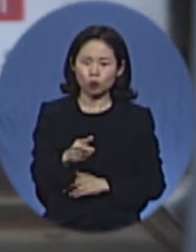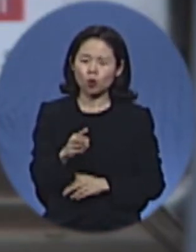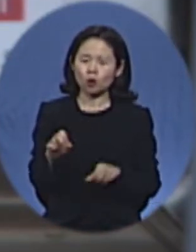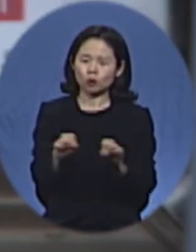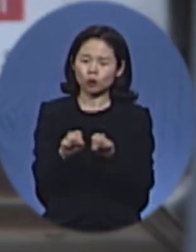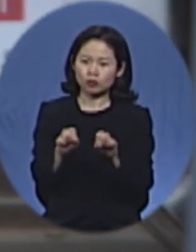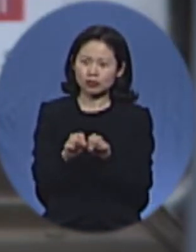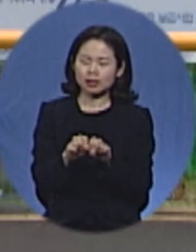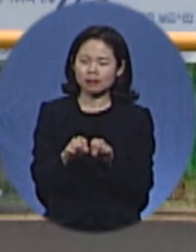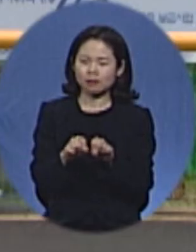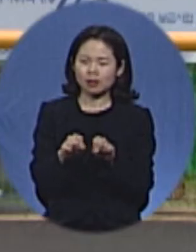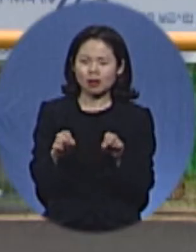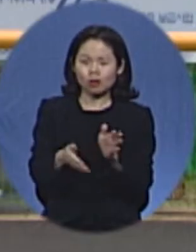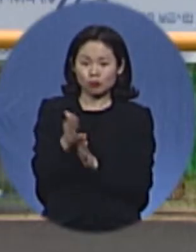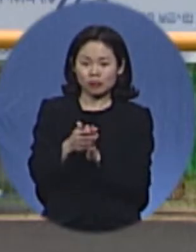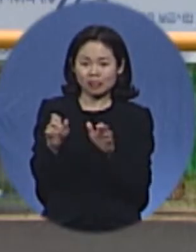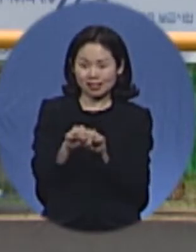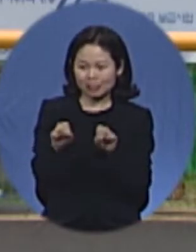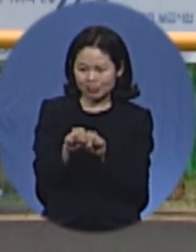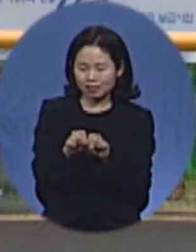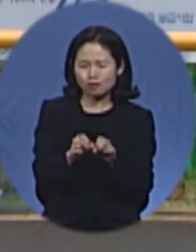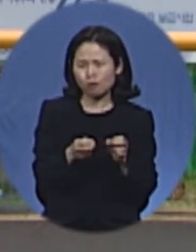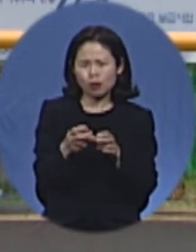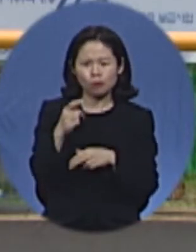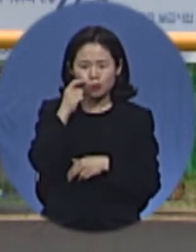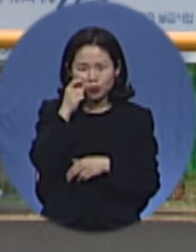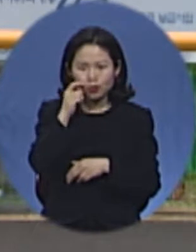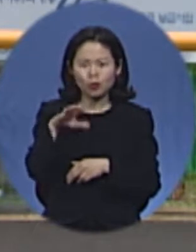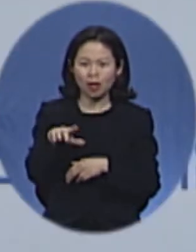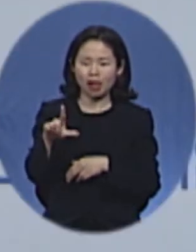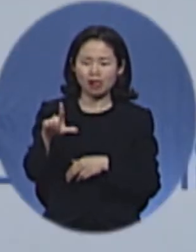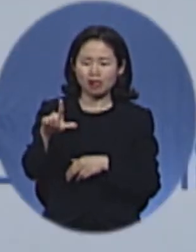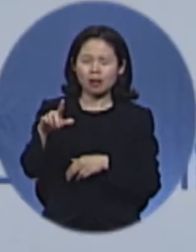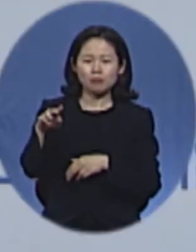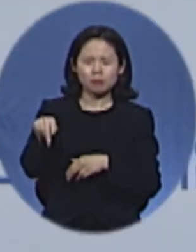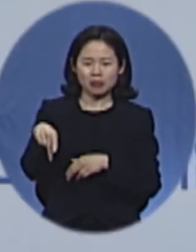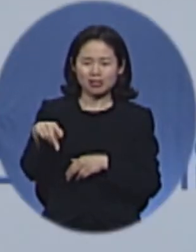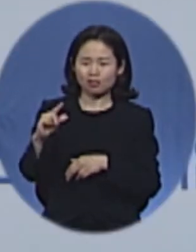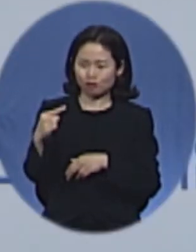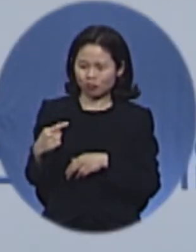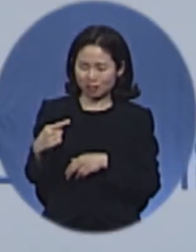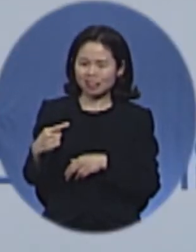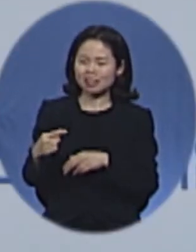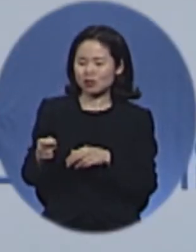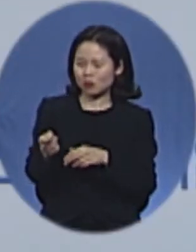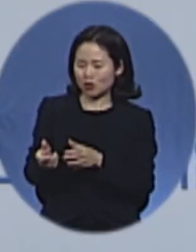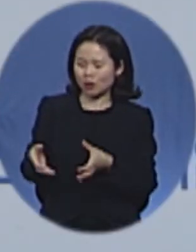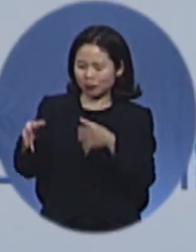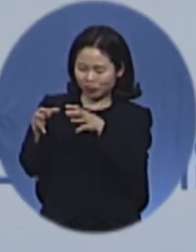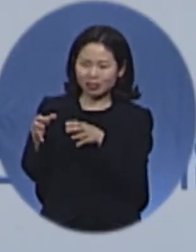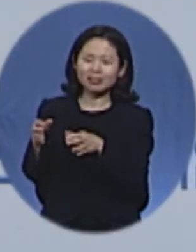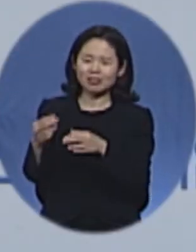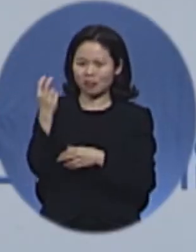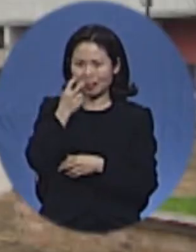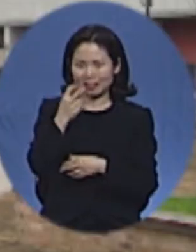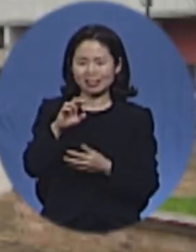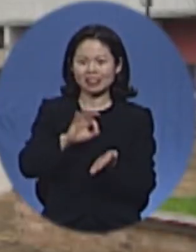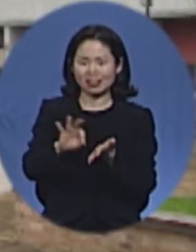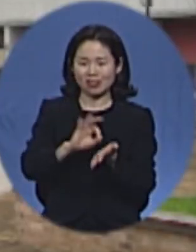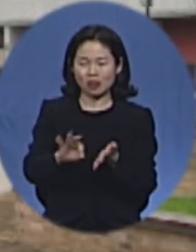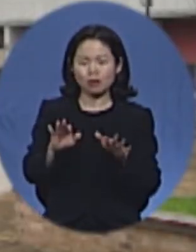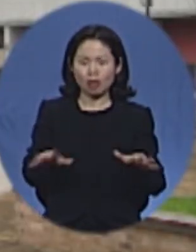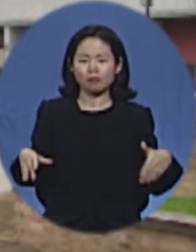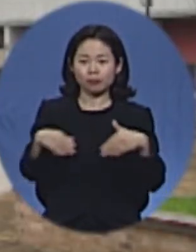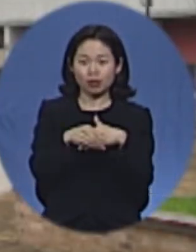위한 LPG 소형 저장 탱크 등에 사용됩니다. 이번 달 중으로 관련 업무 협약을 체결하고